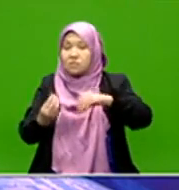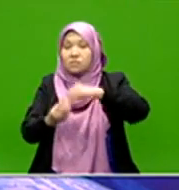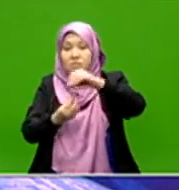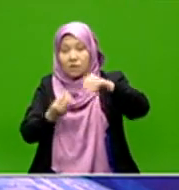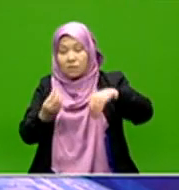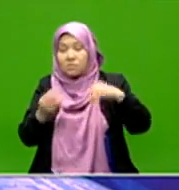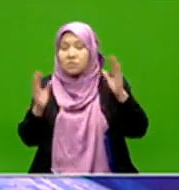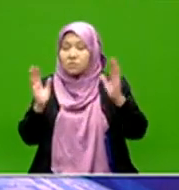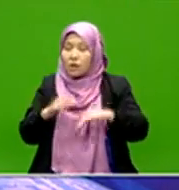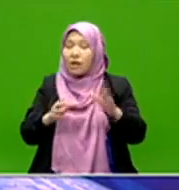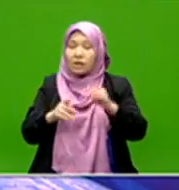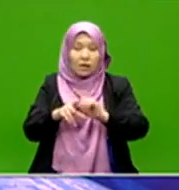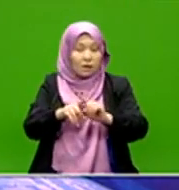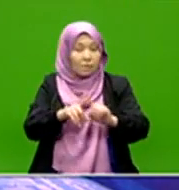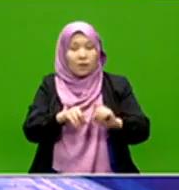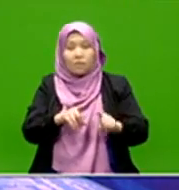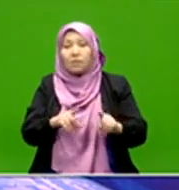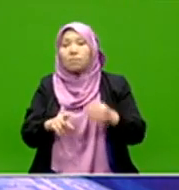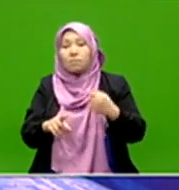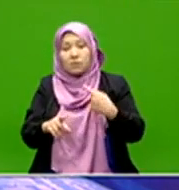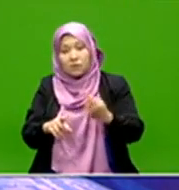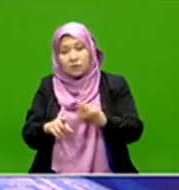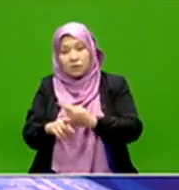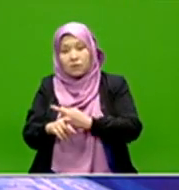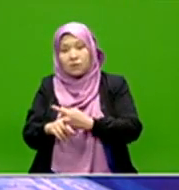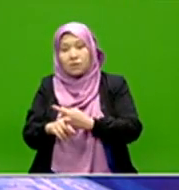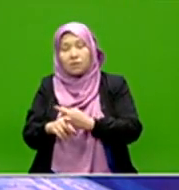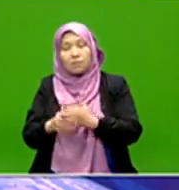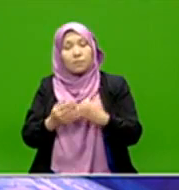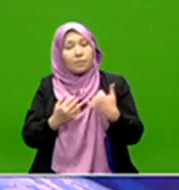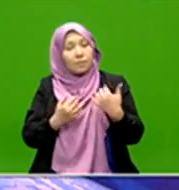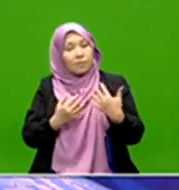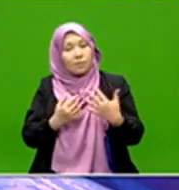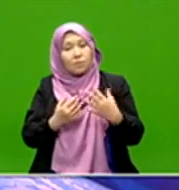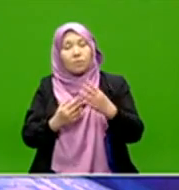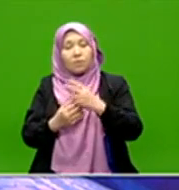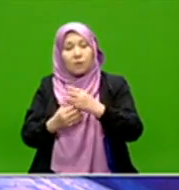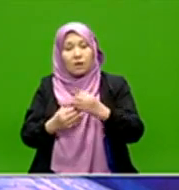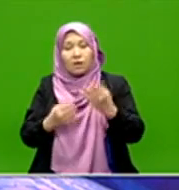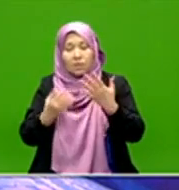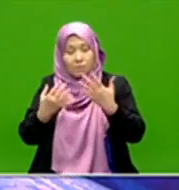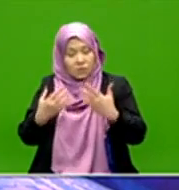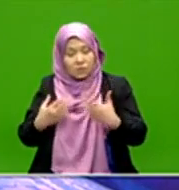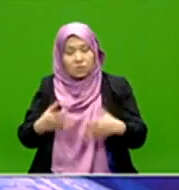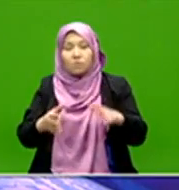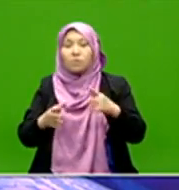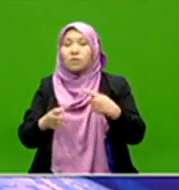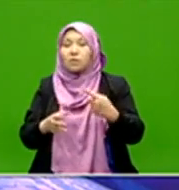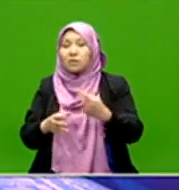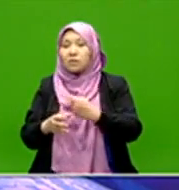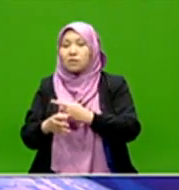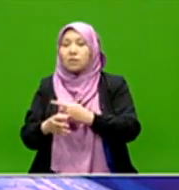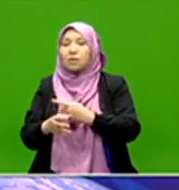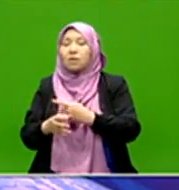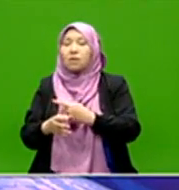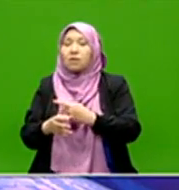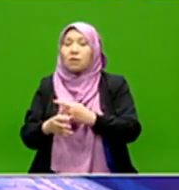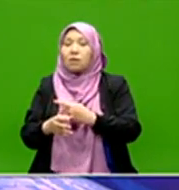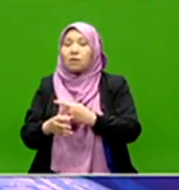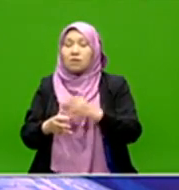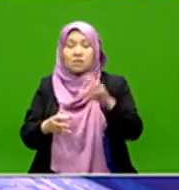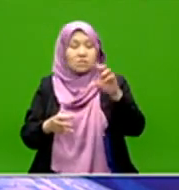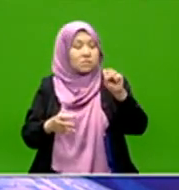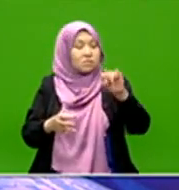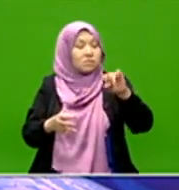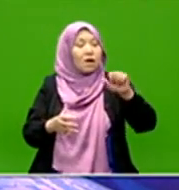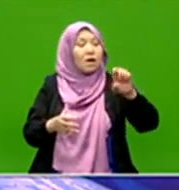dan sebagainya, kemudian kita pergi minum zam-zam, kan, kemudian kita mula bergerak ke sa'i. Dekat sa'i ada doa